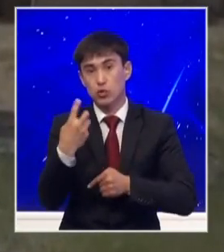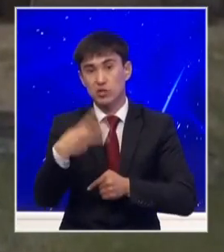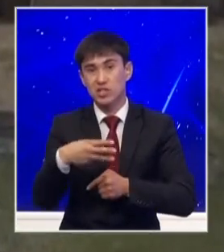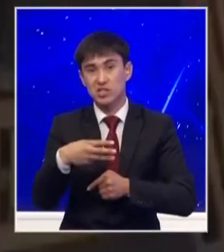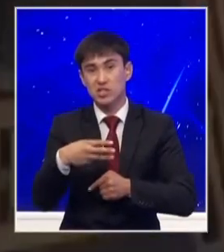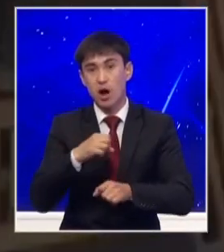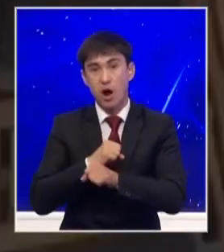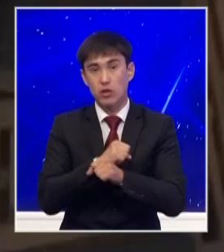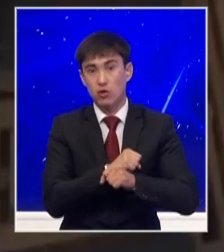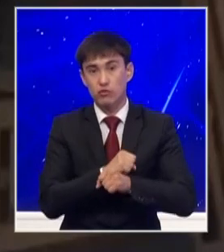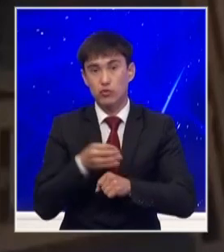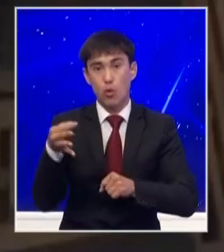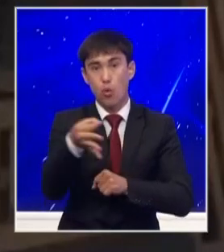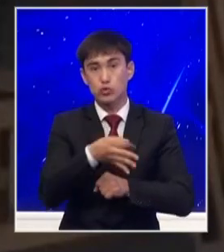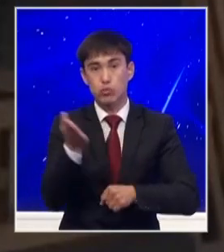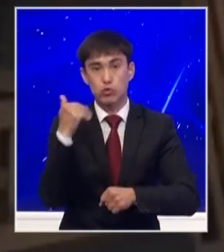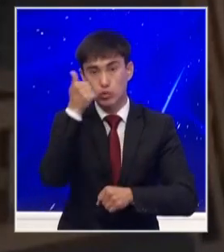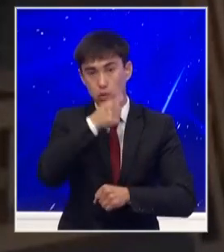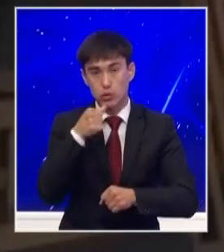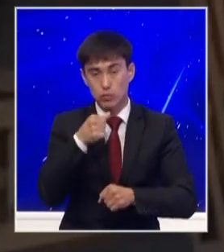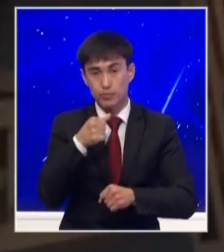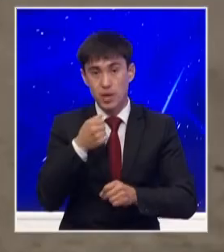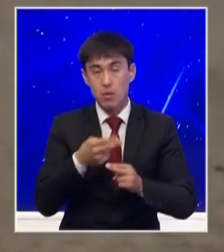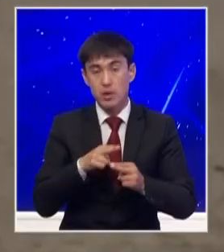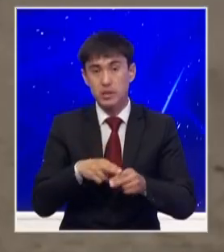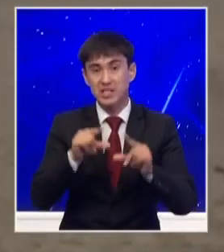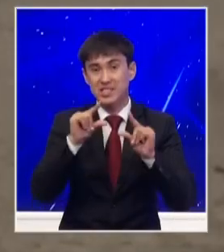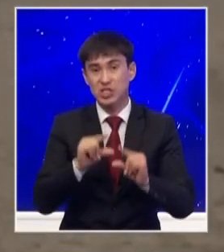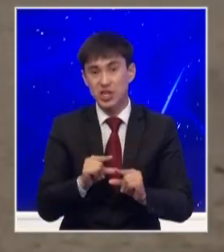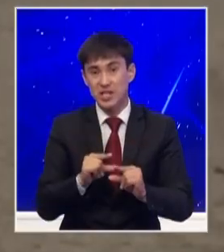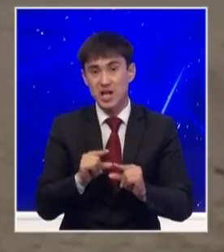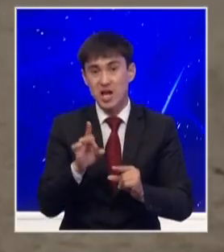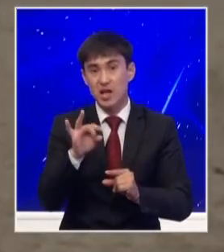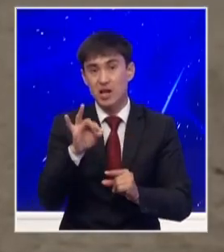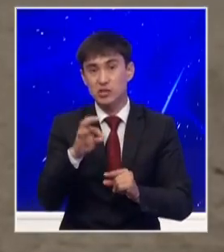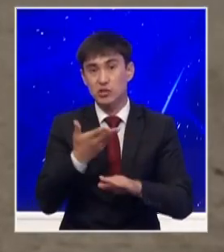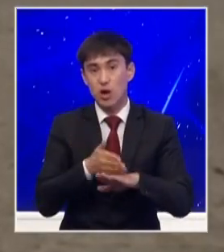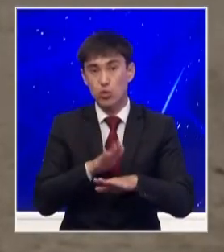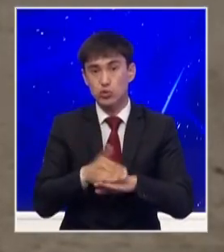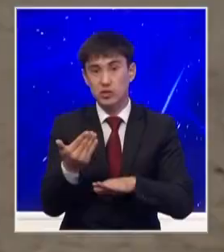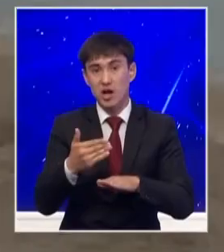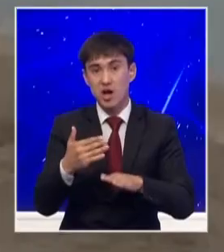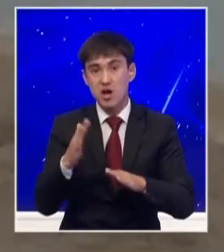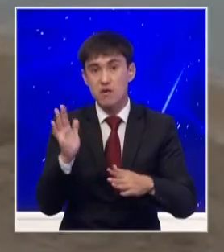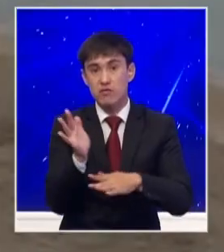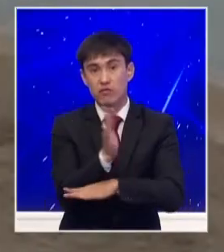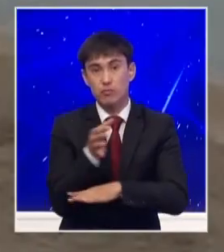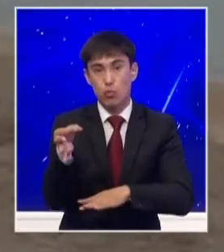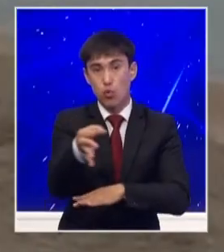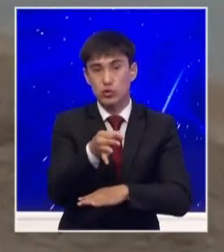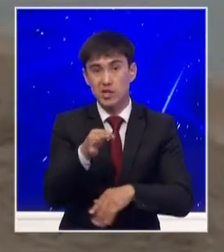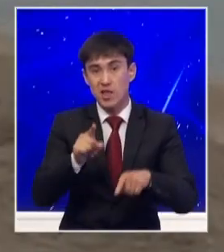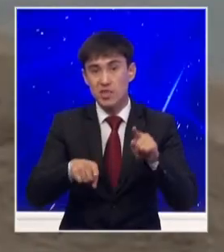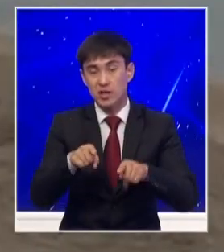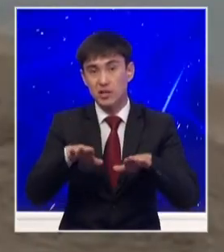тысяч отдохнувших на озере в прошлом году. Поэтому для снижения рекреационной нагрузки на живописном озере